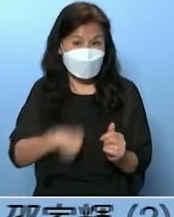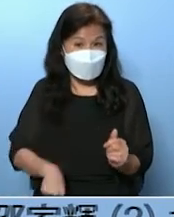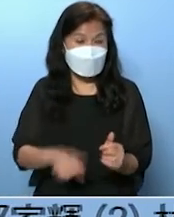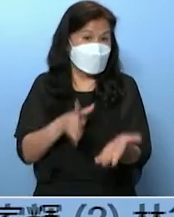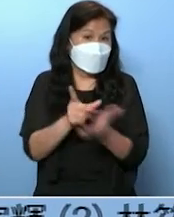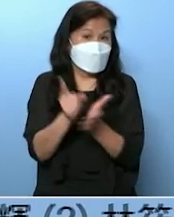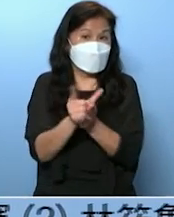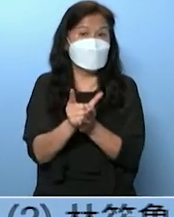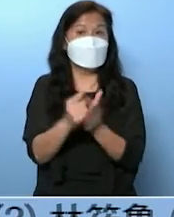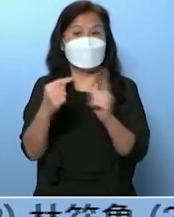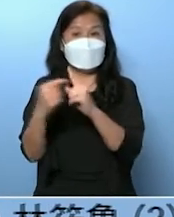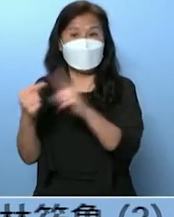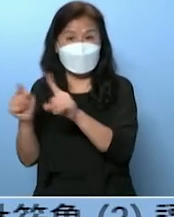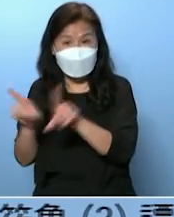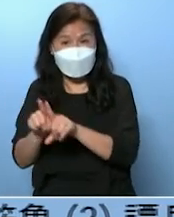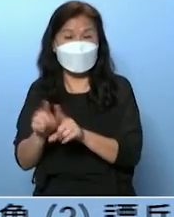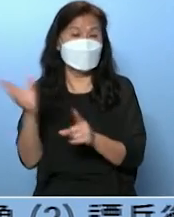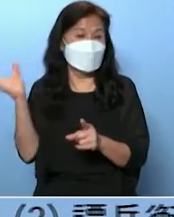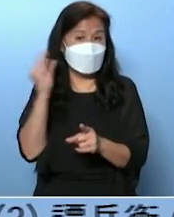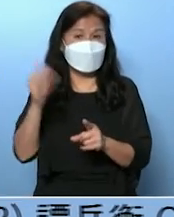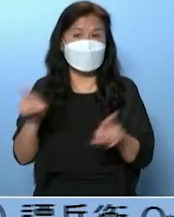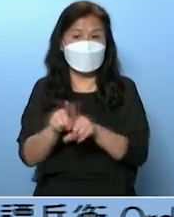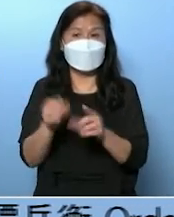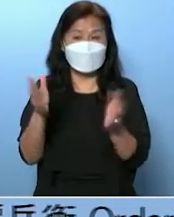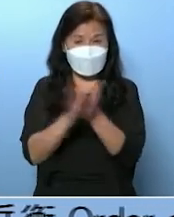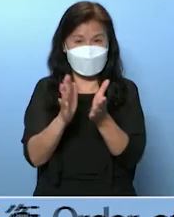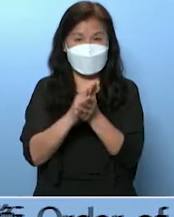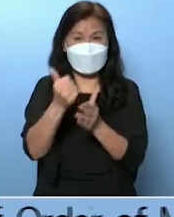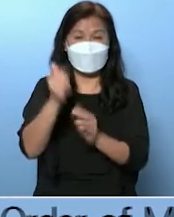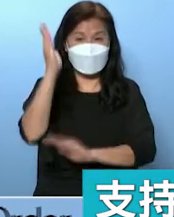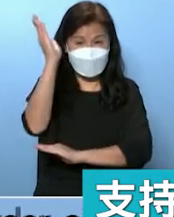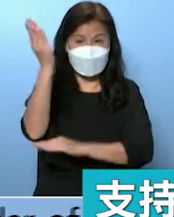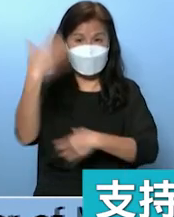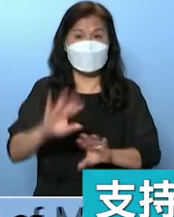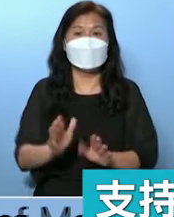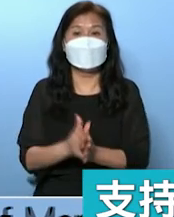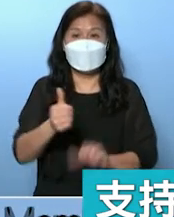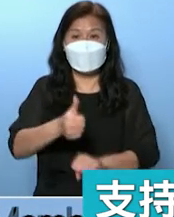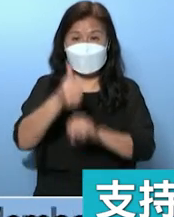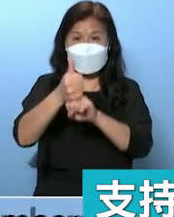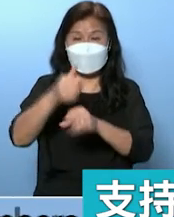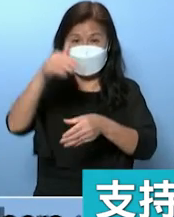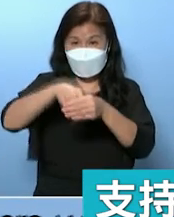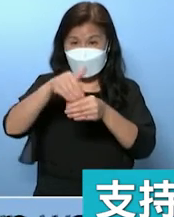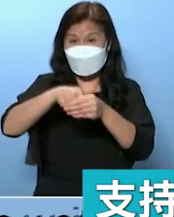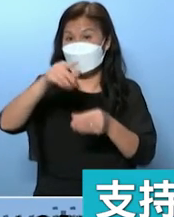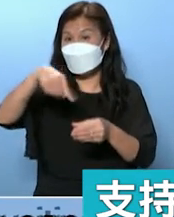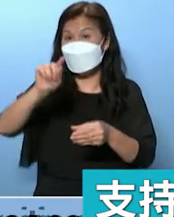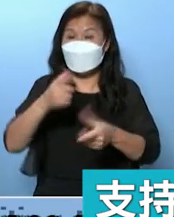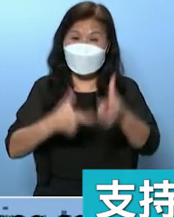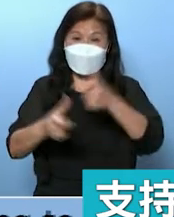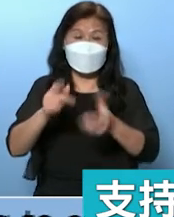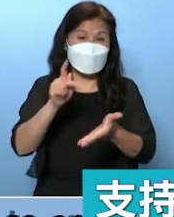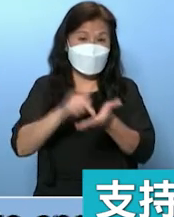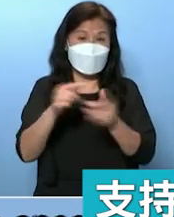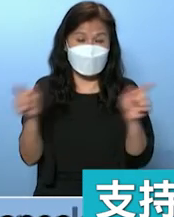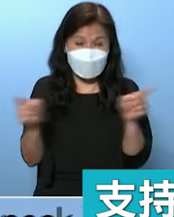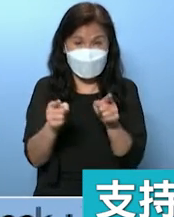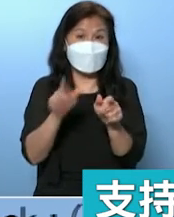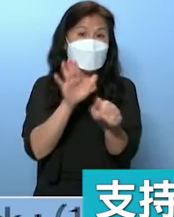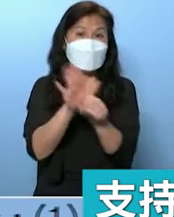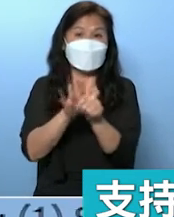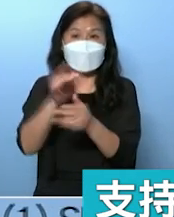的聲音，是值得肯定的。主席，本人謹此陳辭，支持通過《商業租戶短期保護措